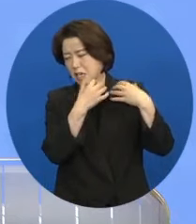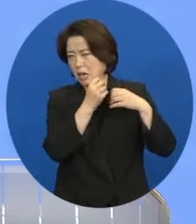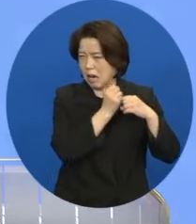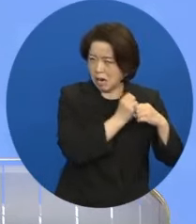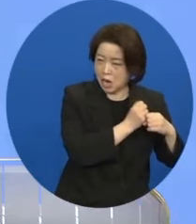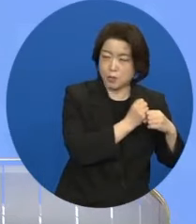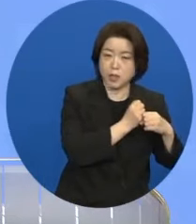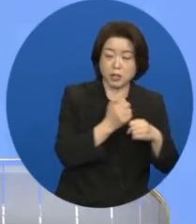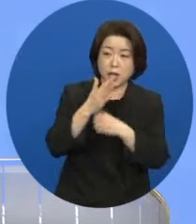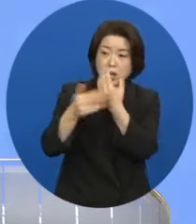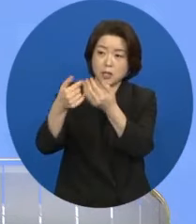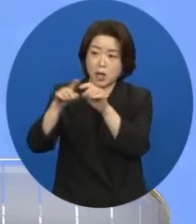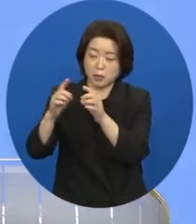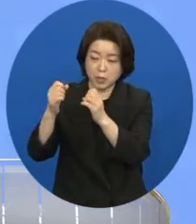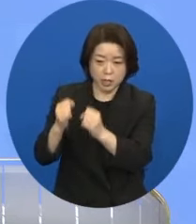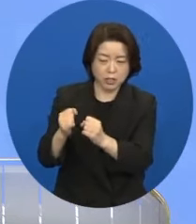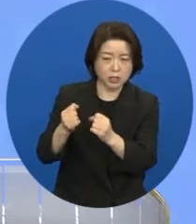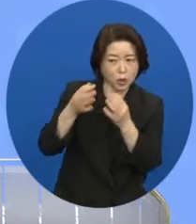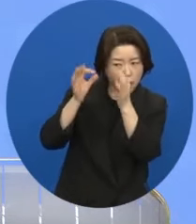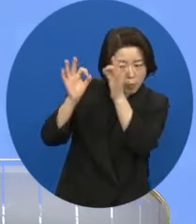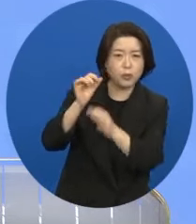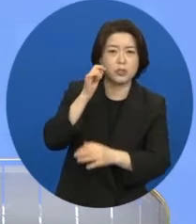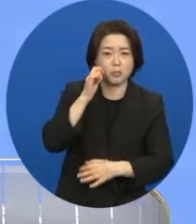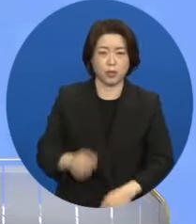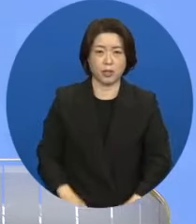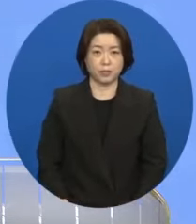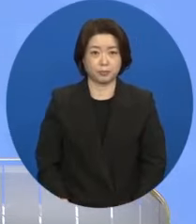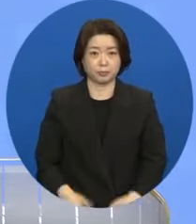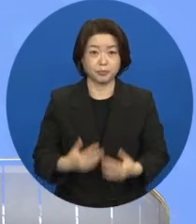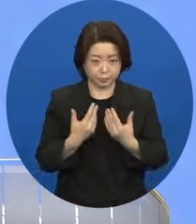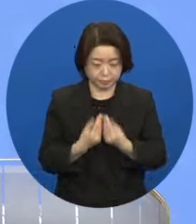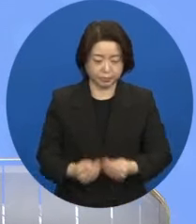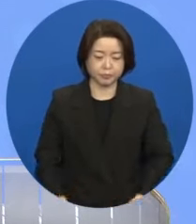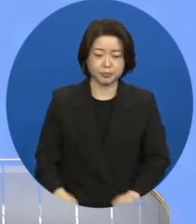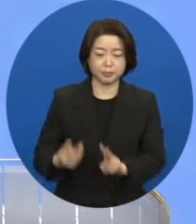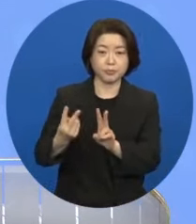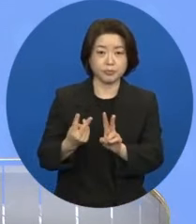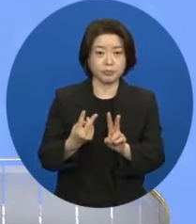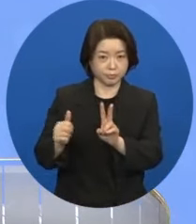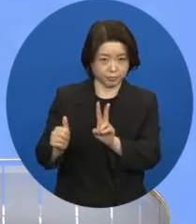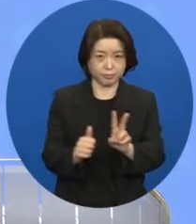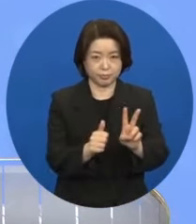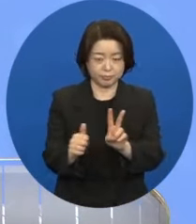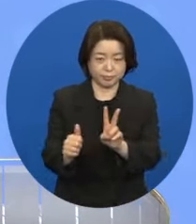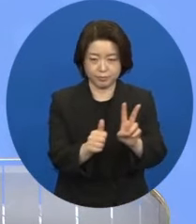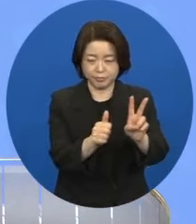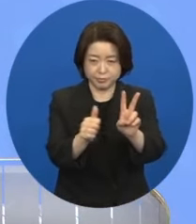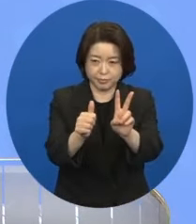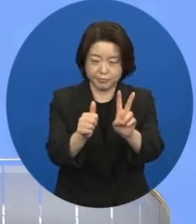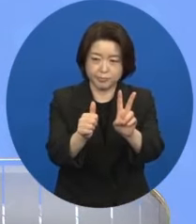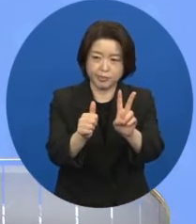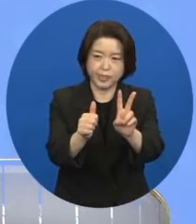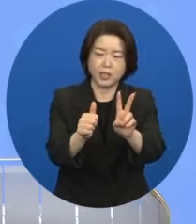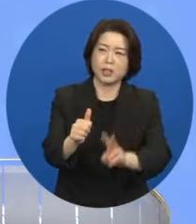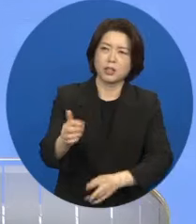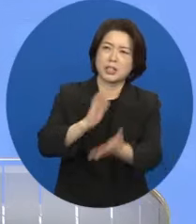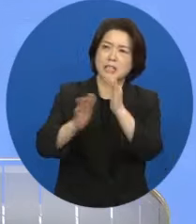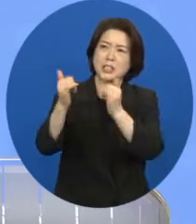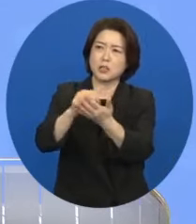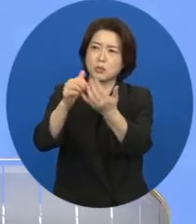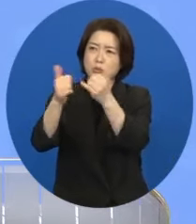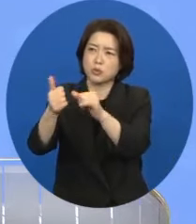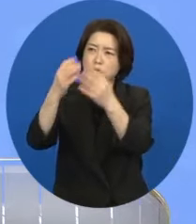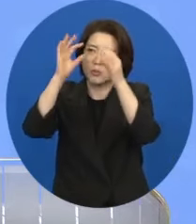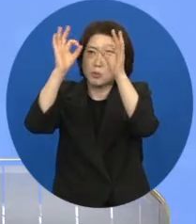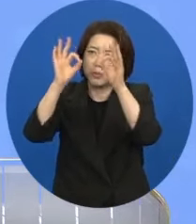못해요 자 예를 들면 이런 겁니다 엠마로 돌아가던 두 제자들이 예수님이 죽으심을 벗고 너무 실망하고 낙심하고 절망해서